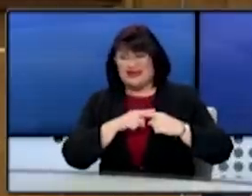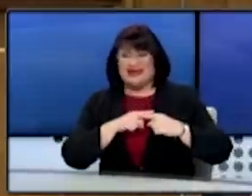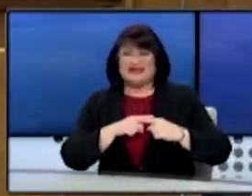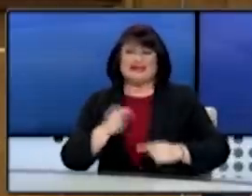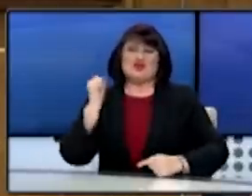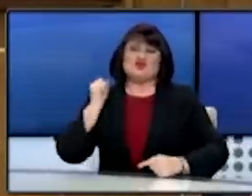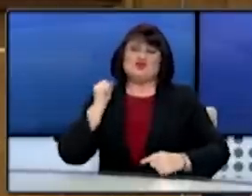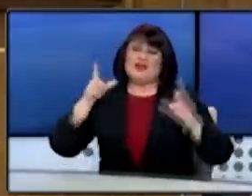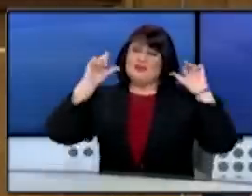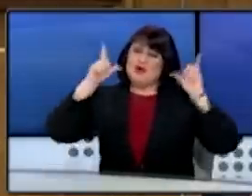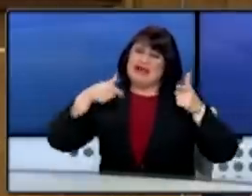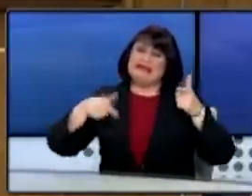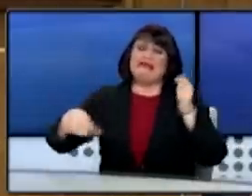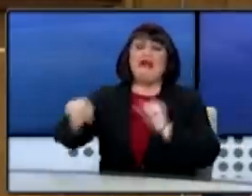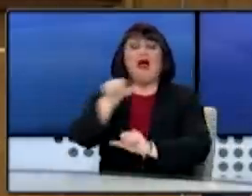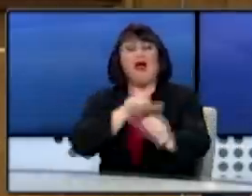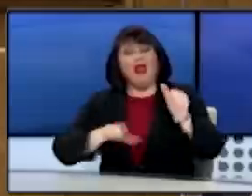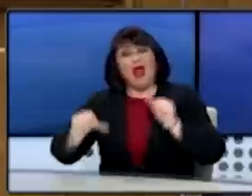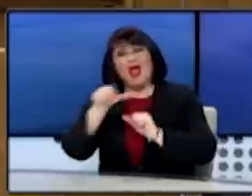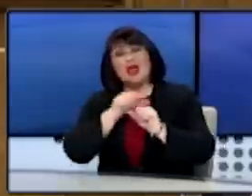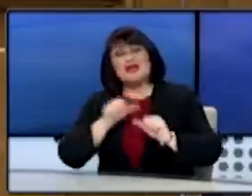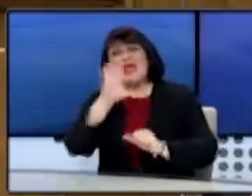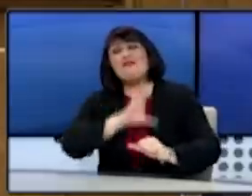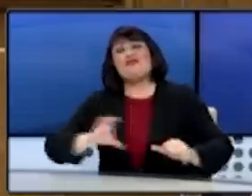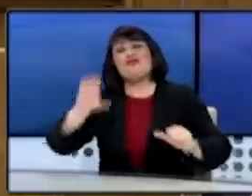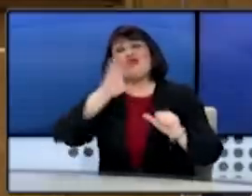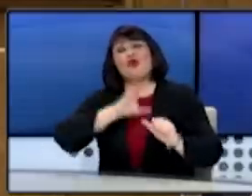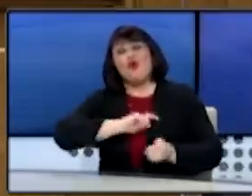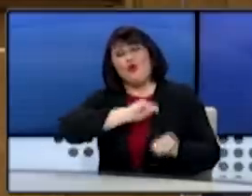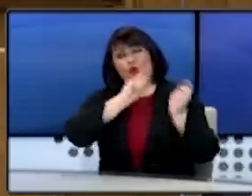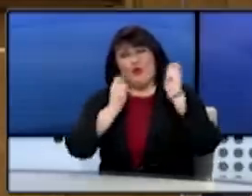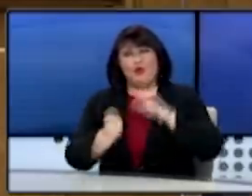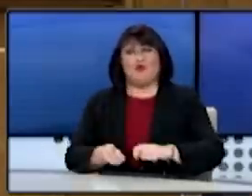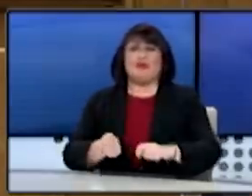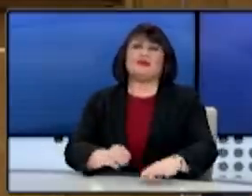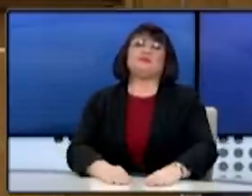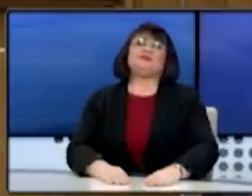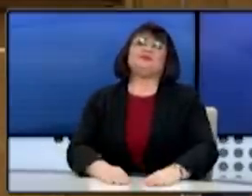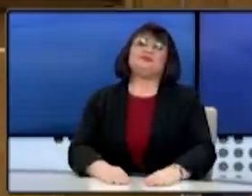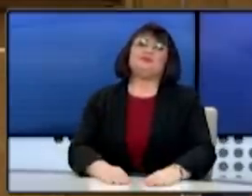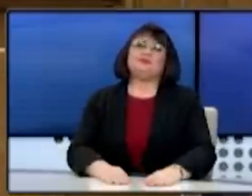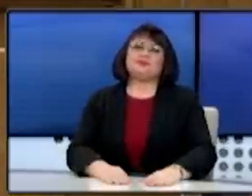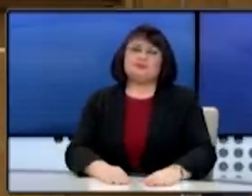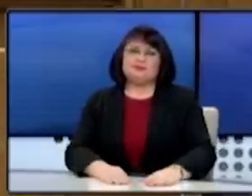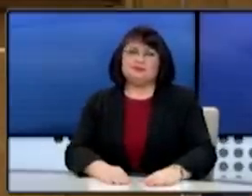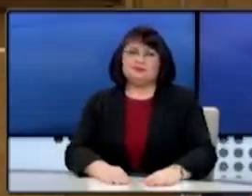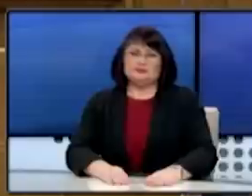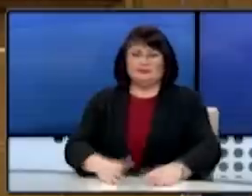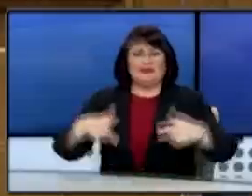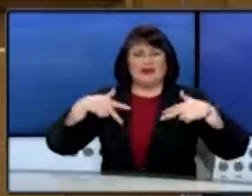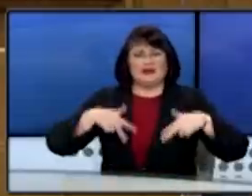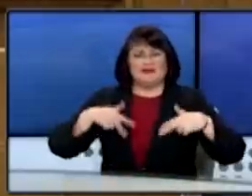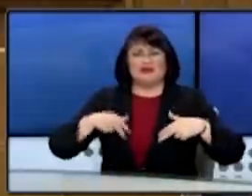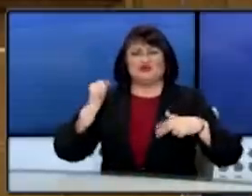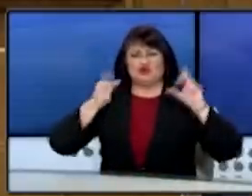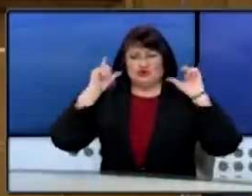της σοσιαλδημοκρατικής αλλαγής που πνέει σε όλη την Ευρώπη. Πολύτιμες υπηρεσίες προσφέρει και η κυβέρνηση